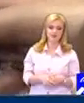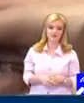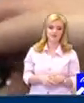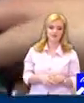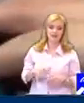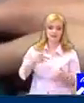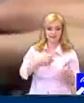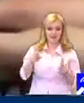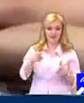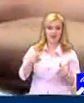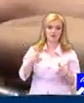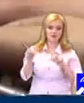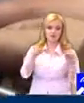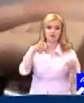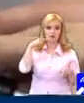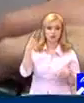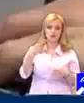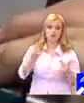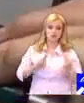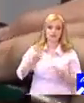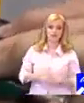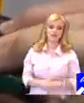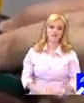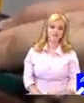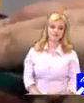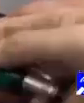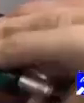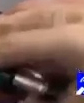compartilhando não só vestiário, mas dentro de campo com meus companheiros.